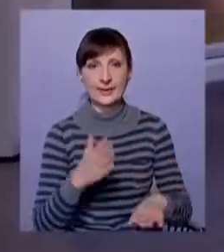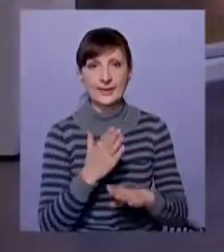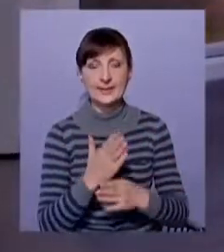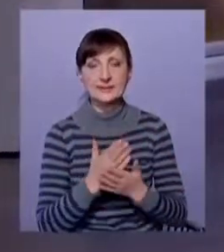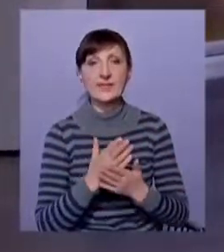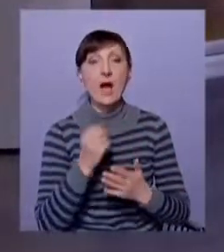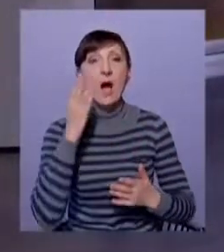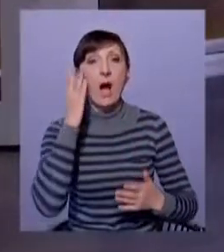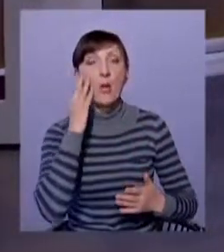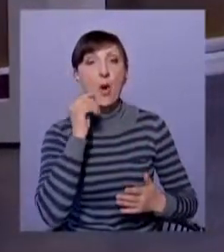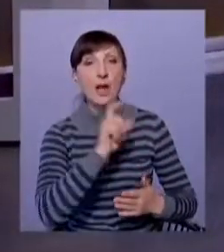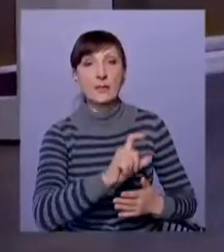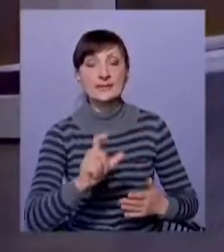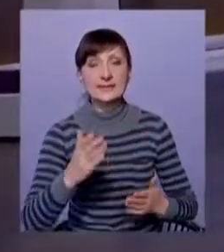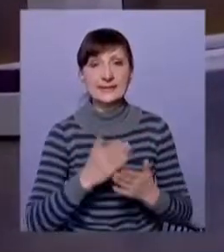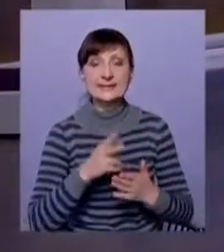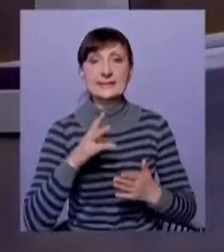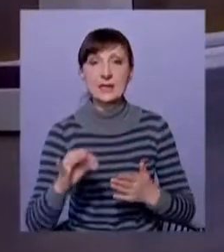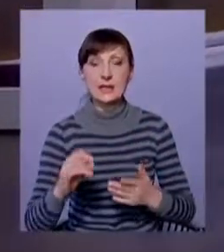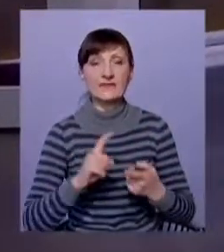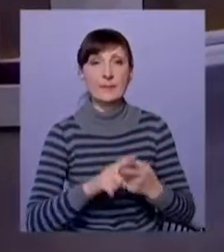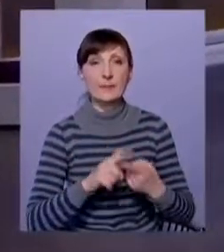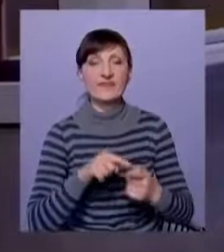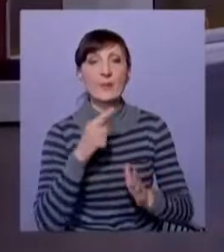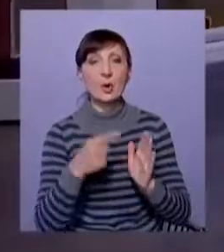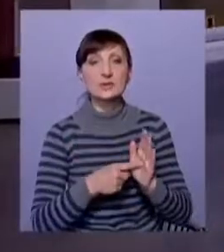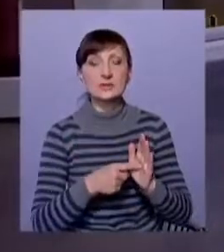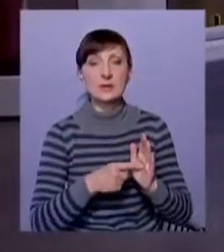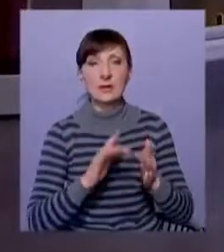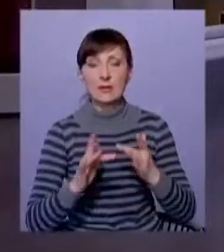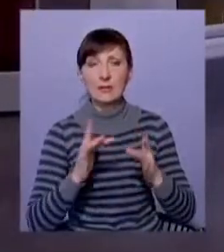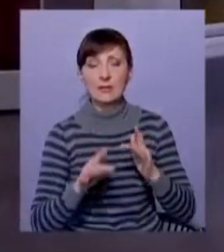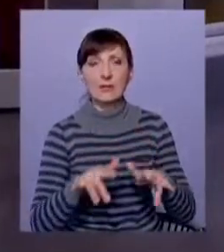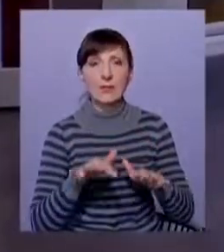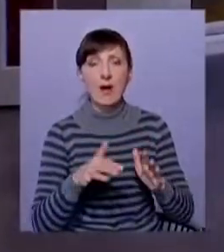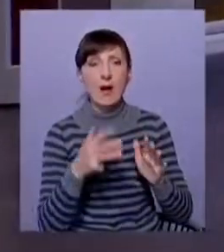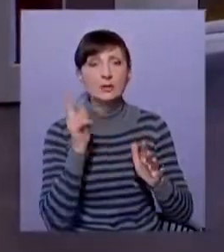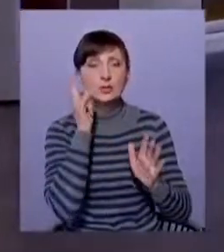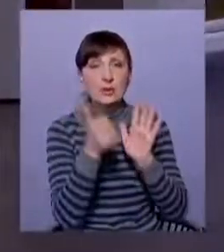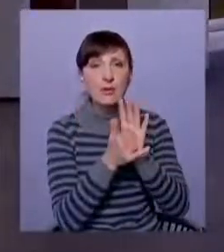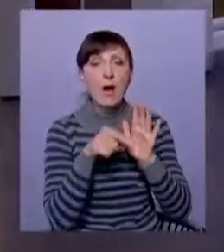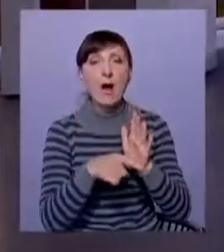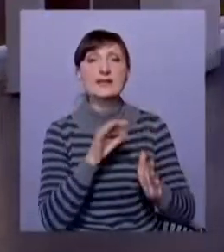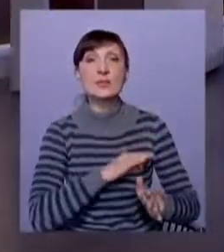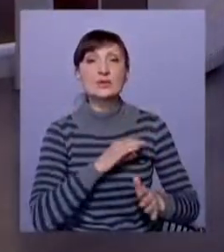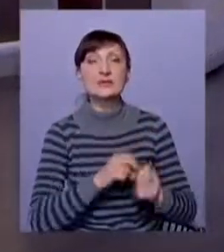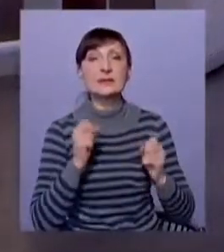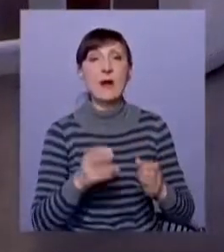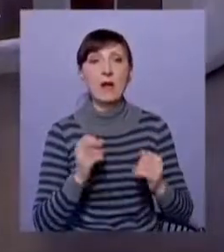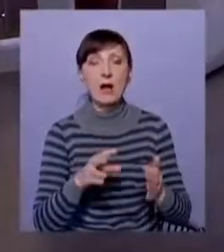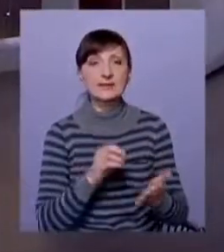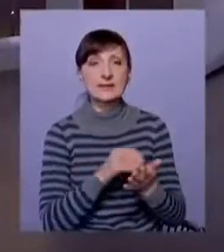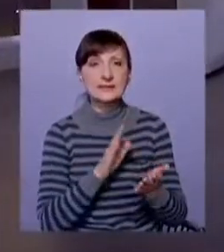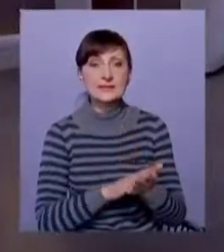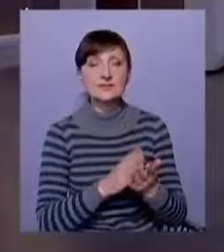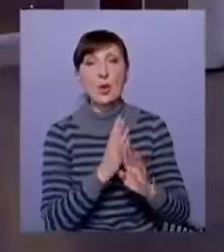алматинцев возникает вопрос касательно цифровизации, любой, как использовать то приложение или иное приложение, как быстренько там зарегистрироваться,